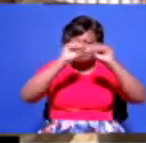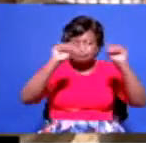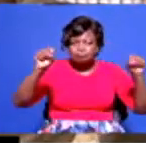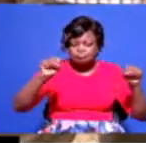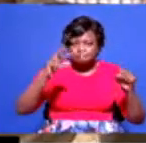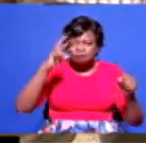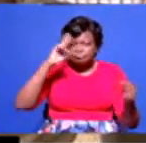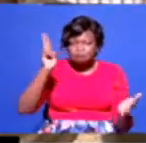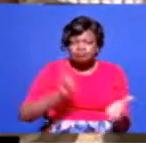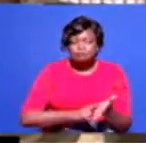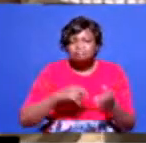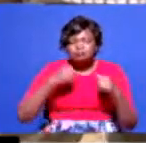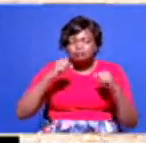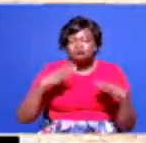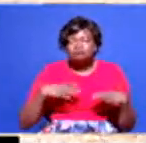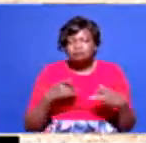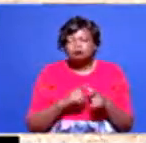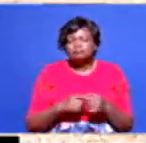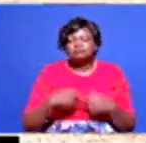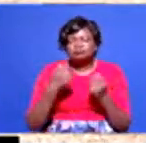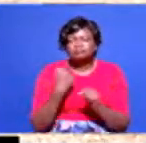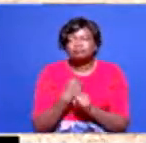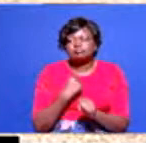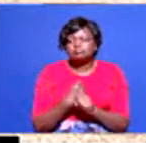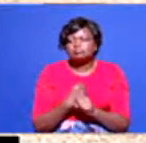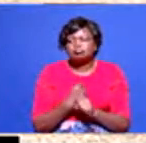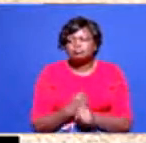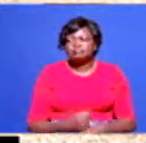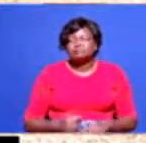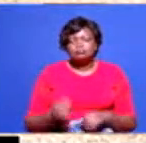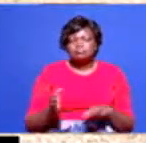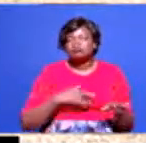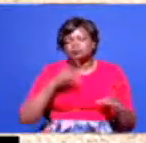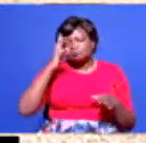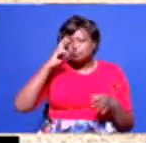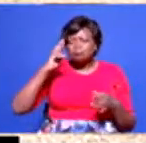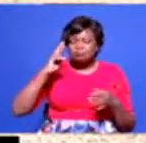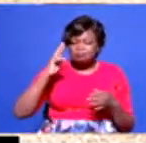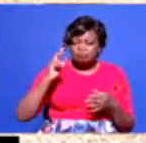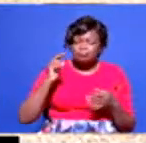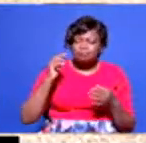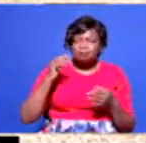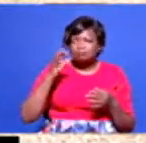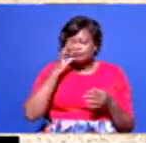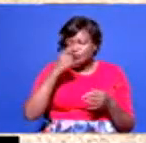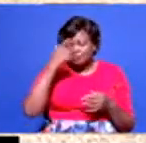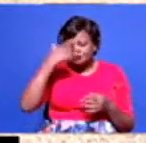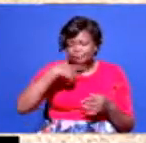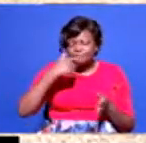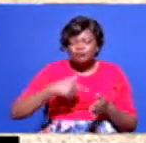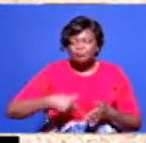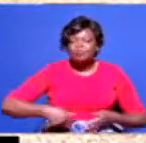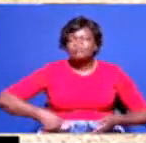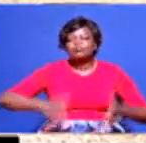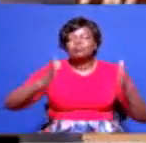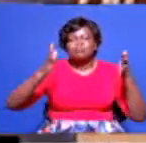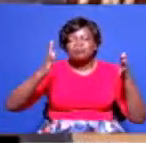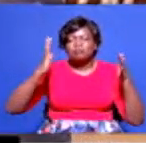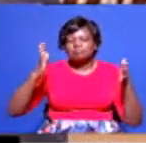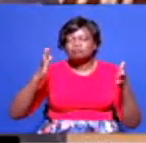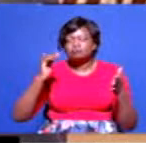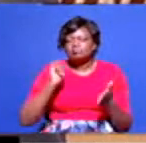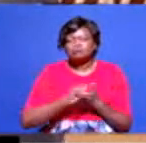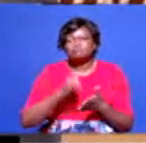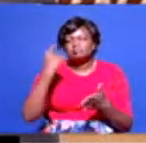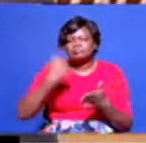hiyo watu na kuwapatia kazi. We also remember Kibaki for the thicker superhighway, which did not cost us a lot. Kibaki